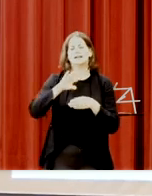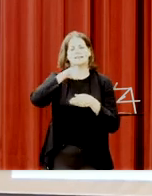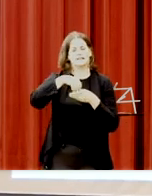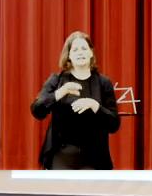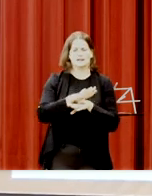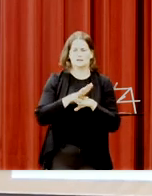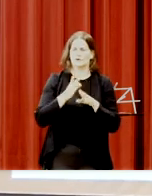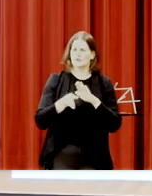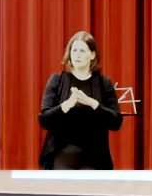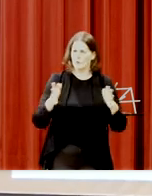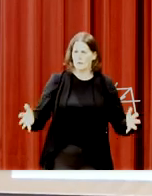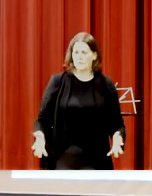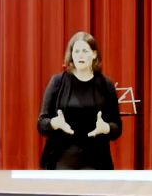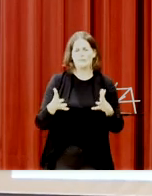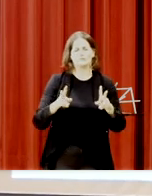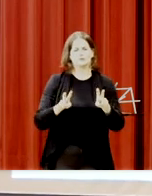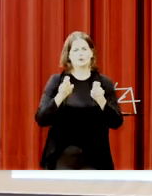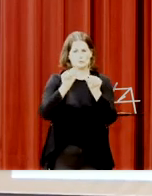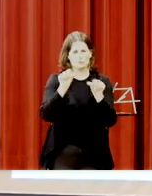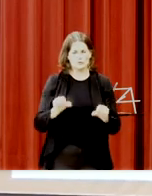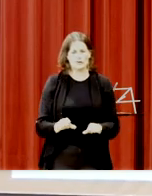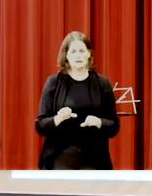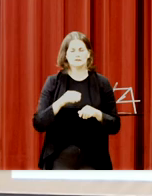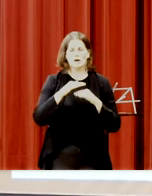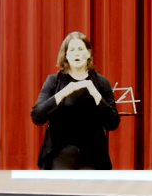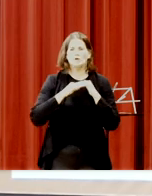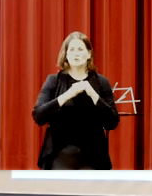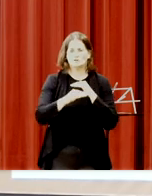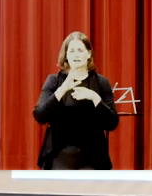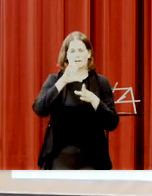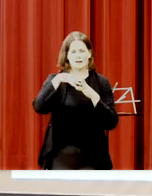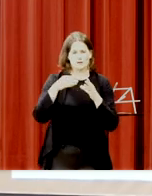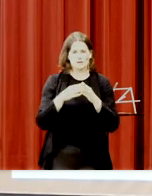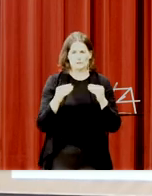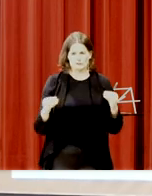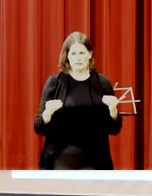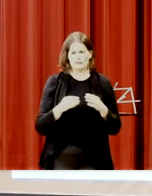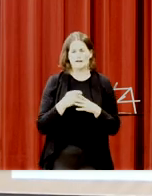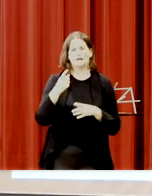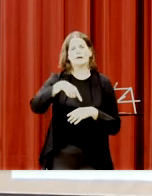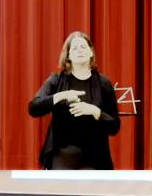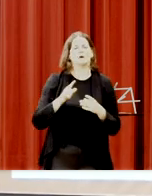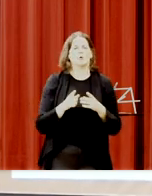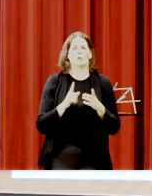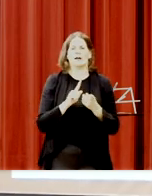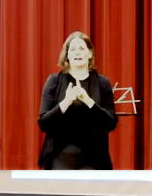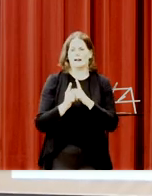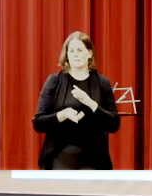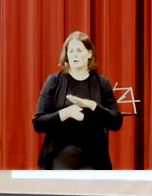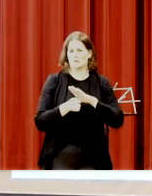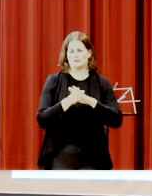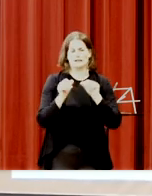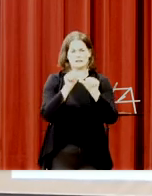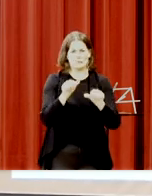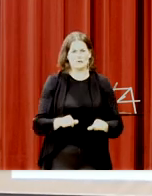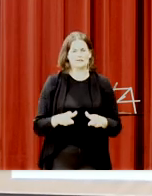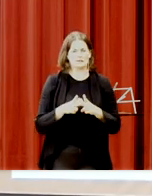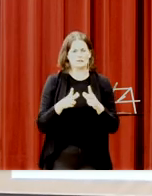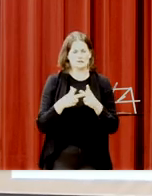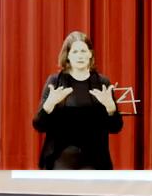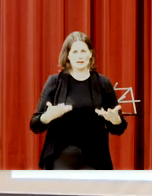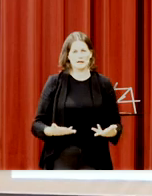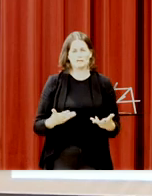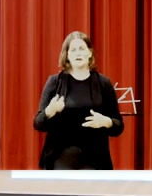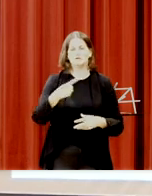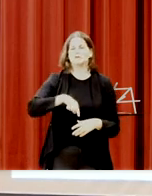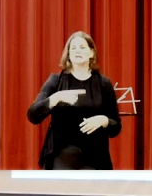del model de la societat actual i hem de ser capaços de poder oferir aquests nous models d'ensenyament que ens ajudin a acompanyar el talent al llarg de la